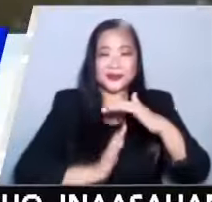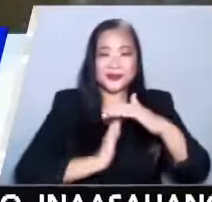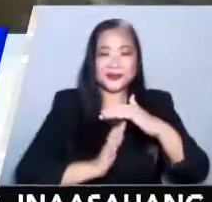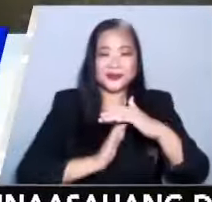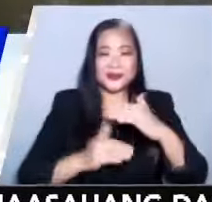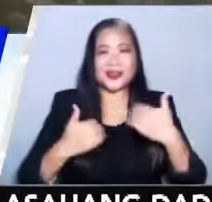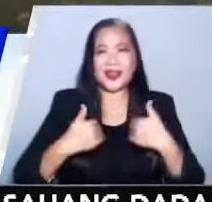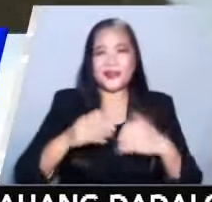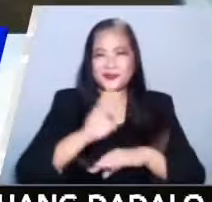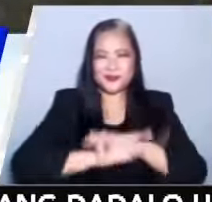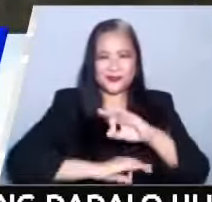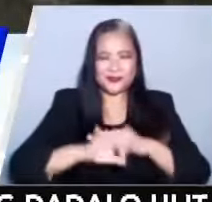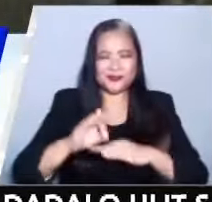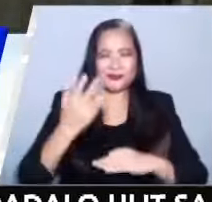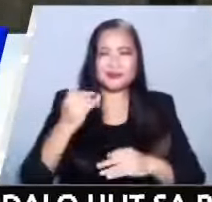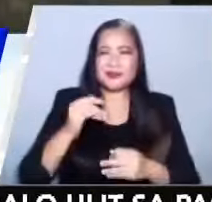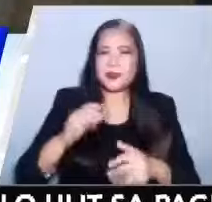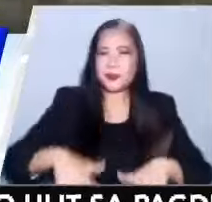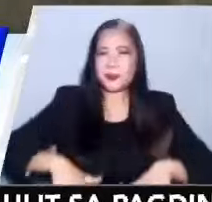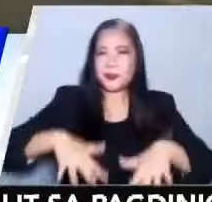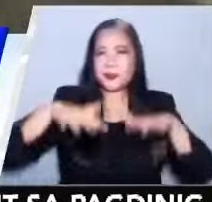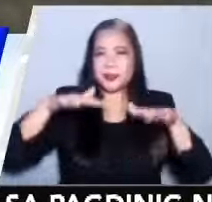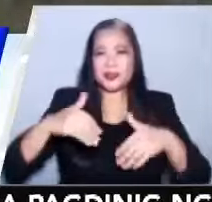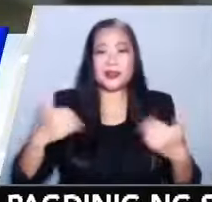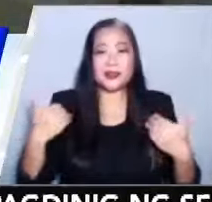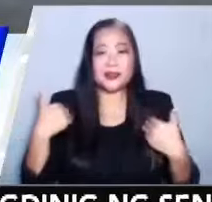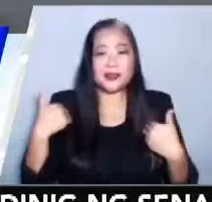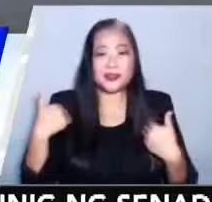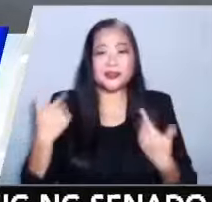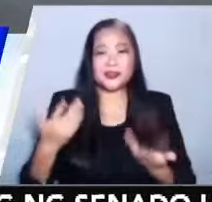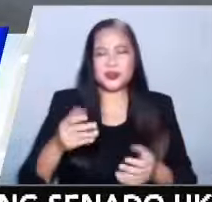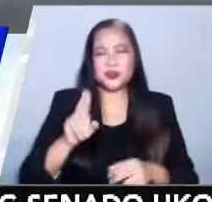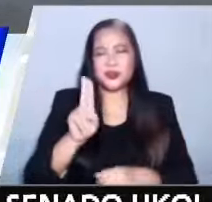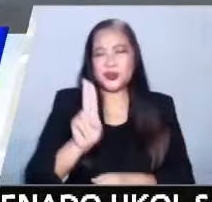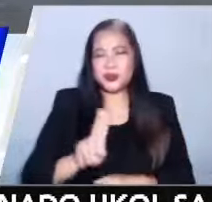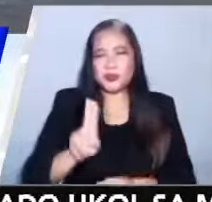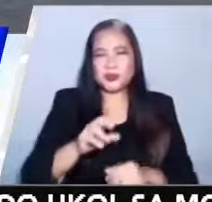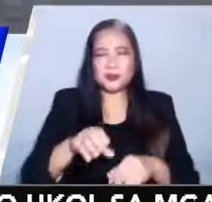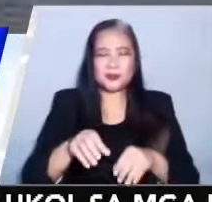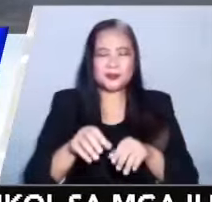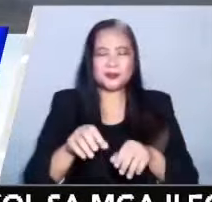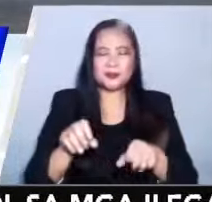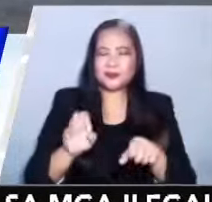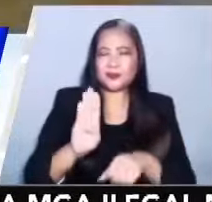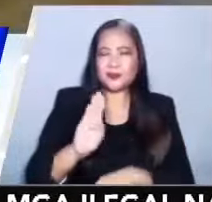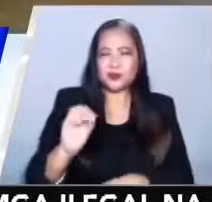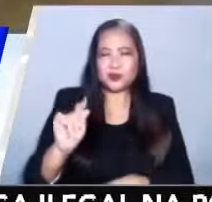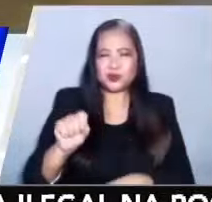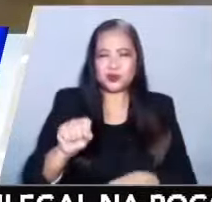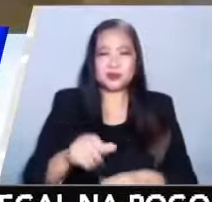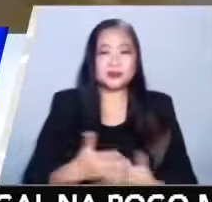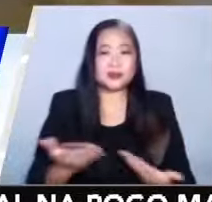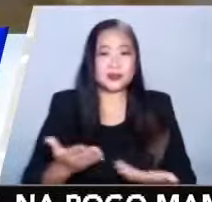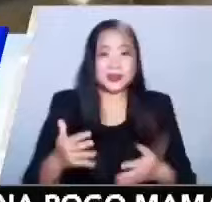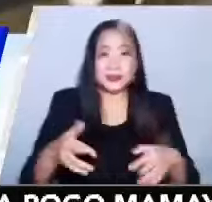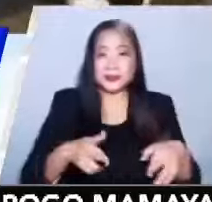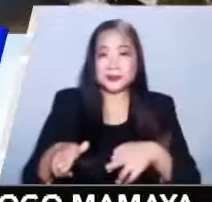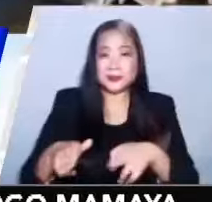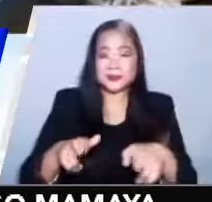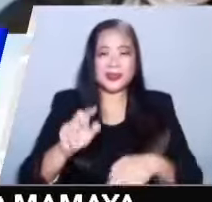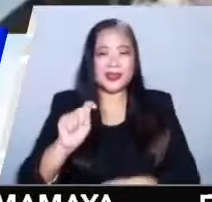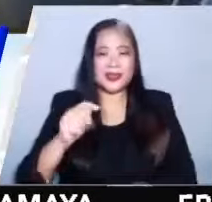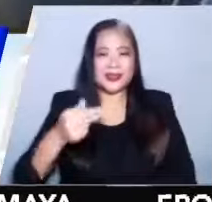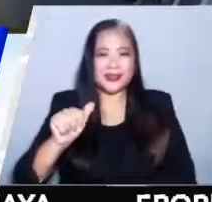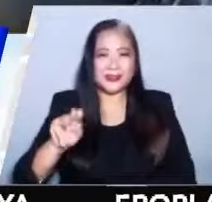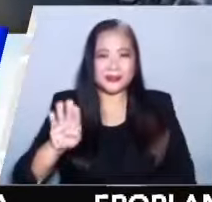gitna ng baha. Mayroon ding trip magsuot ng bota. Nakapwesto yan sa tabi ng River Thames, pero hindi nila isinasara ang